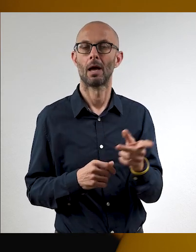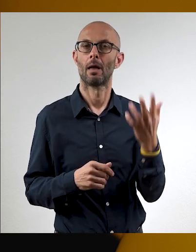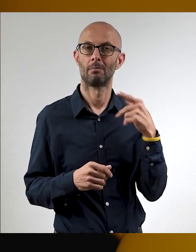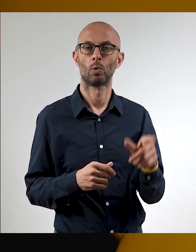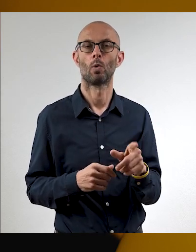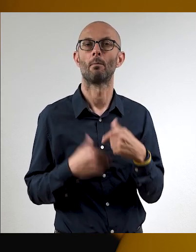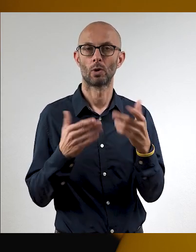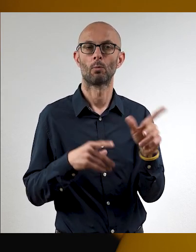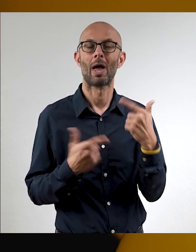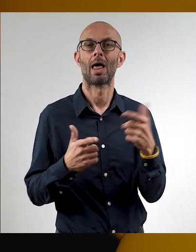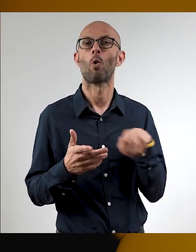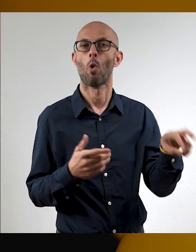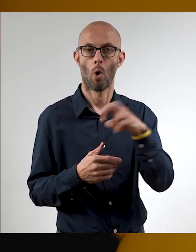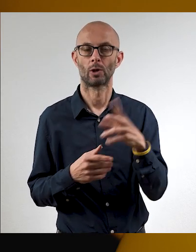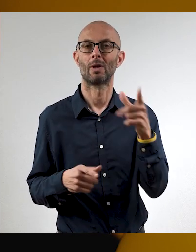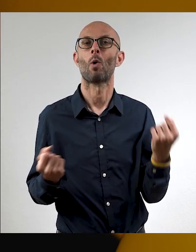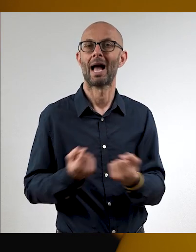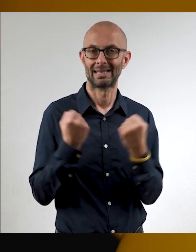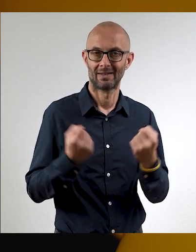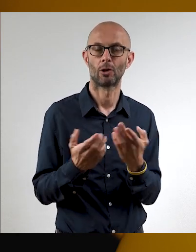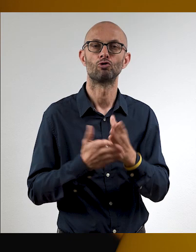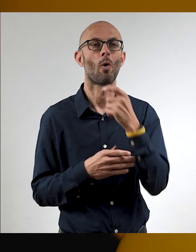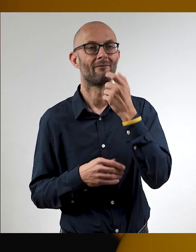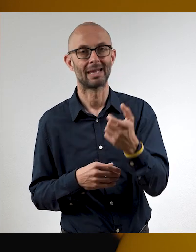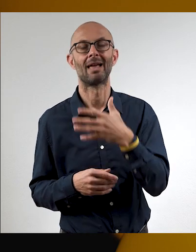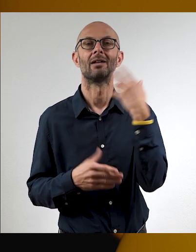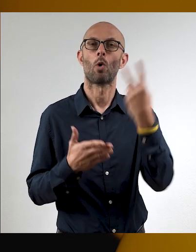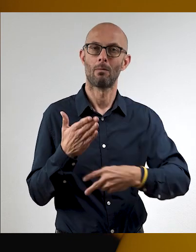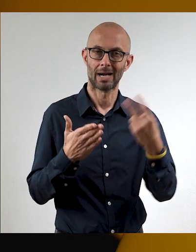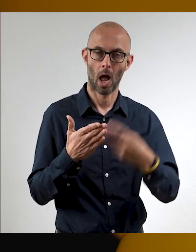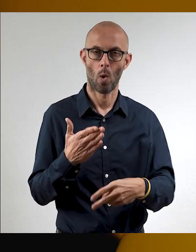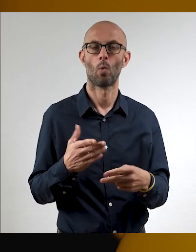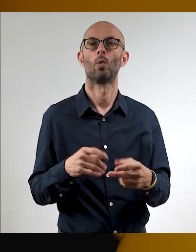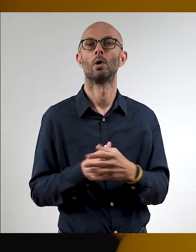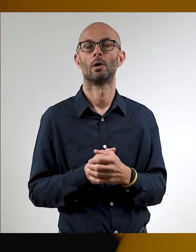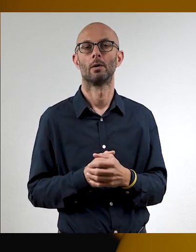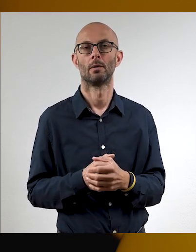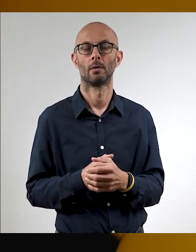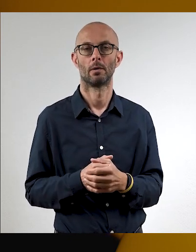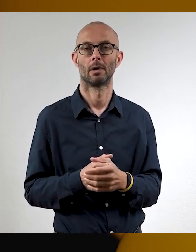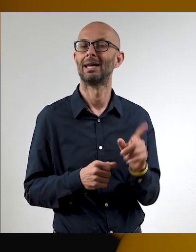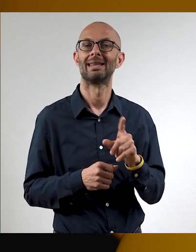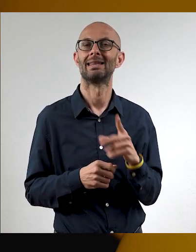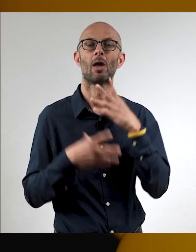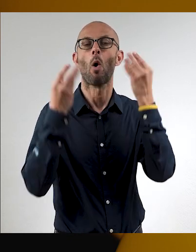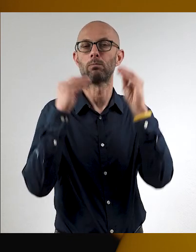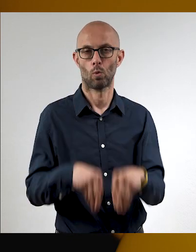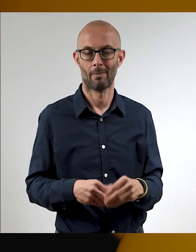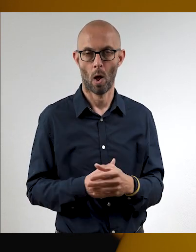Bil je, potem, ko je lahko hodil, je bil aktiven, šel ven, veliko je bral o tem. Skratka, ni